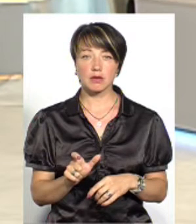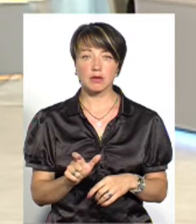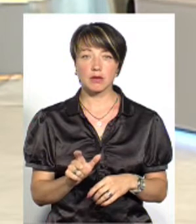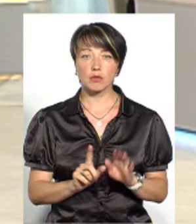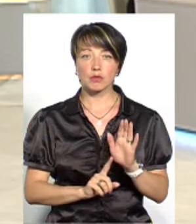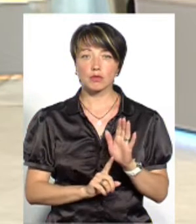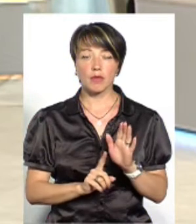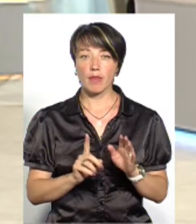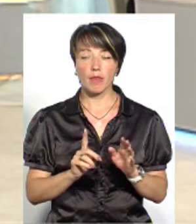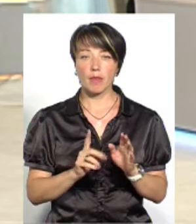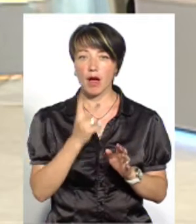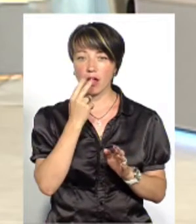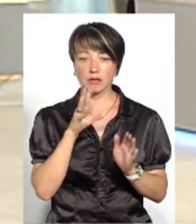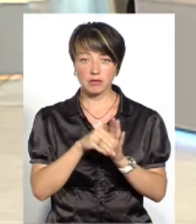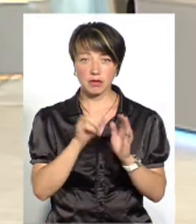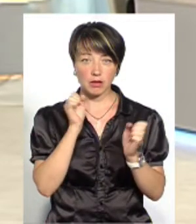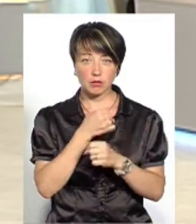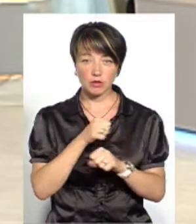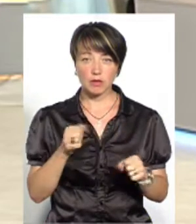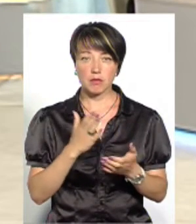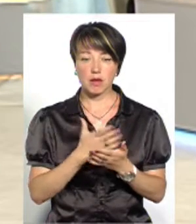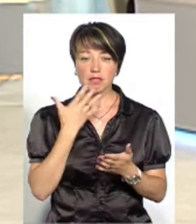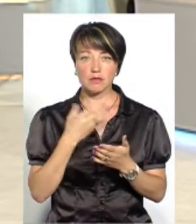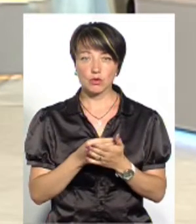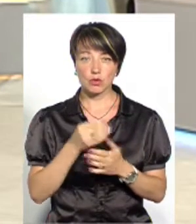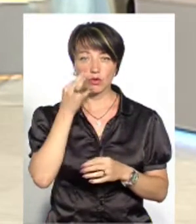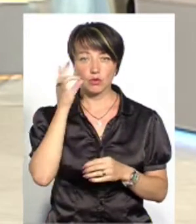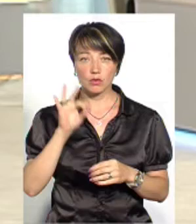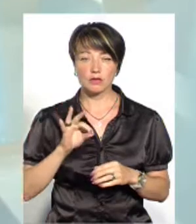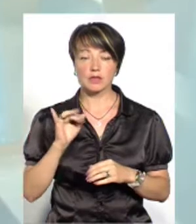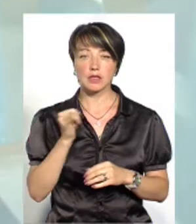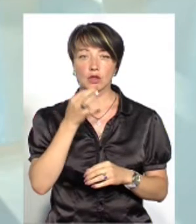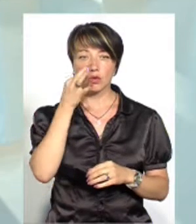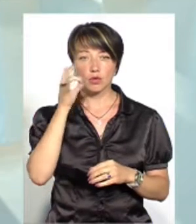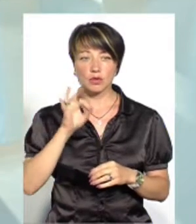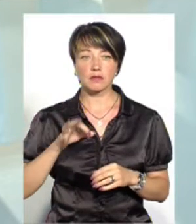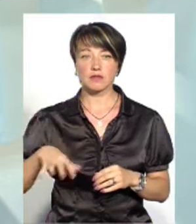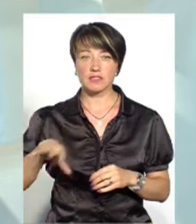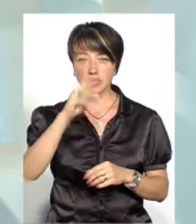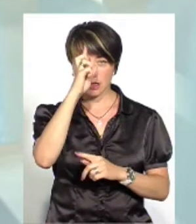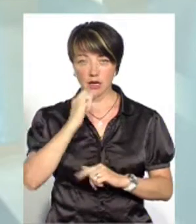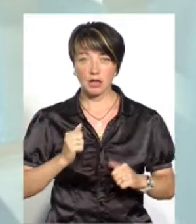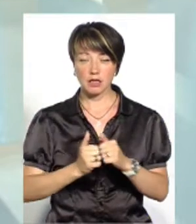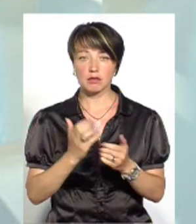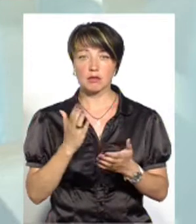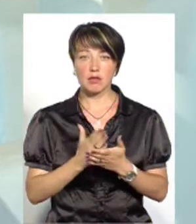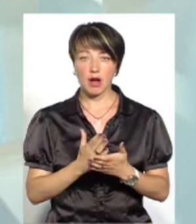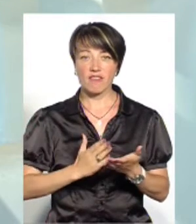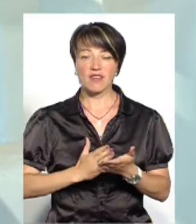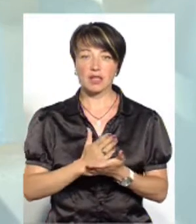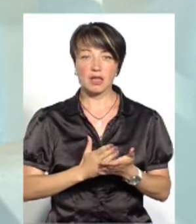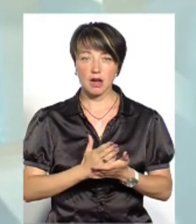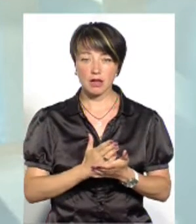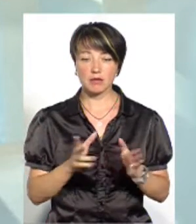починає працювати над собою, ми маємо і свою вже фактичну практику, і практику усіх країн, які мають безпосередньо